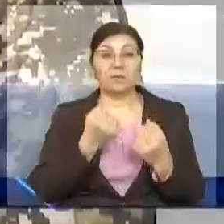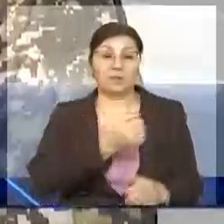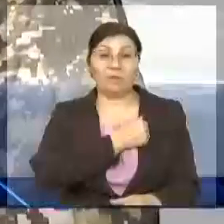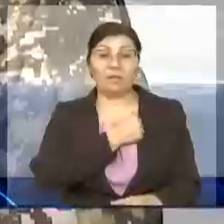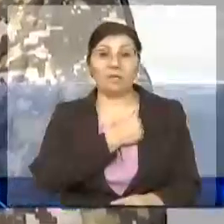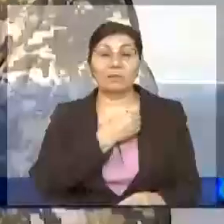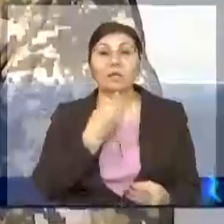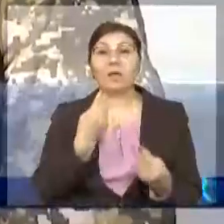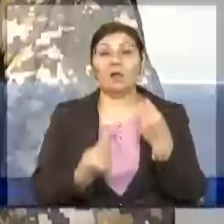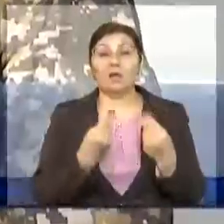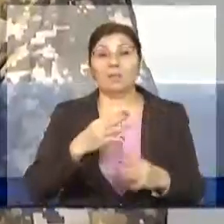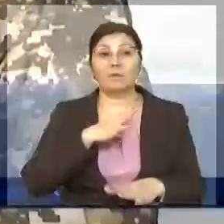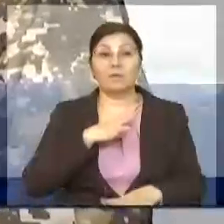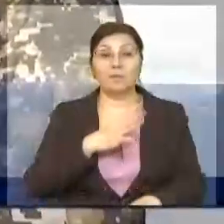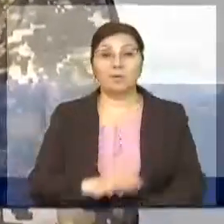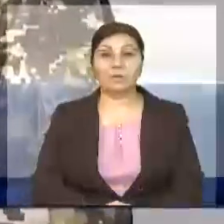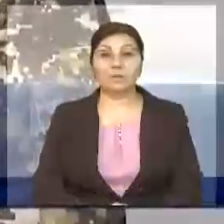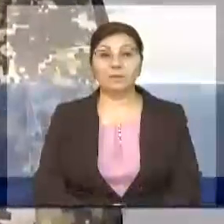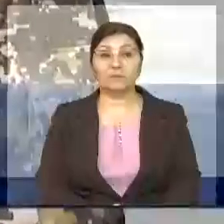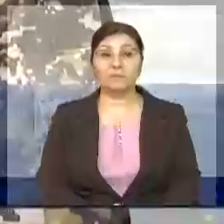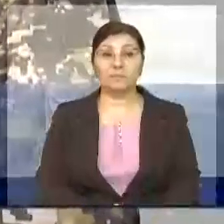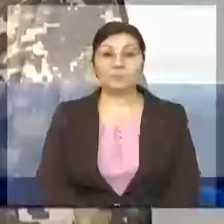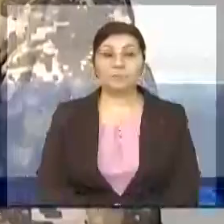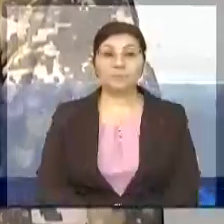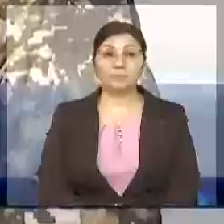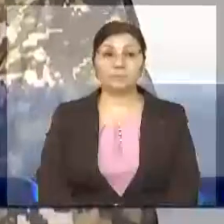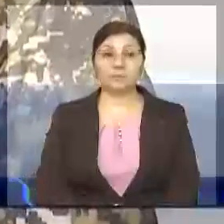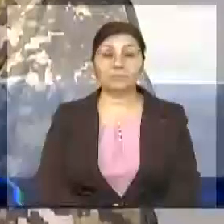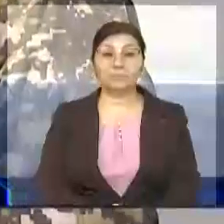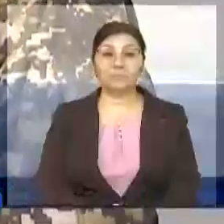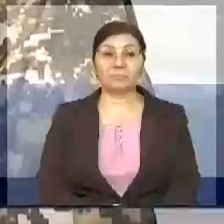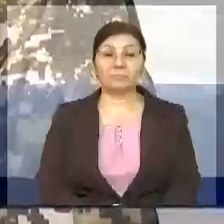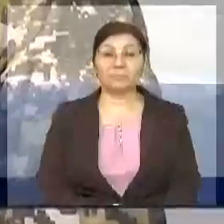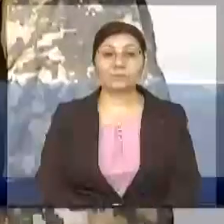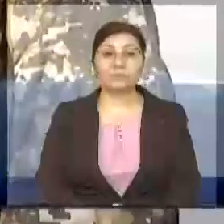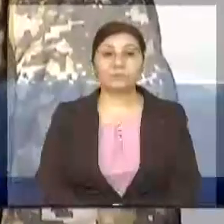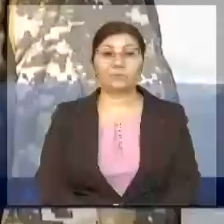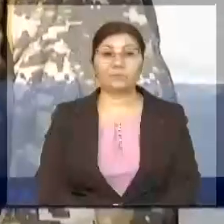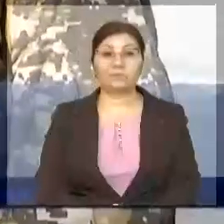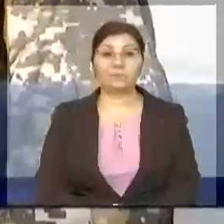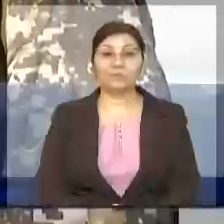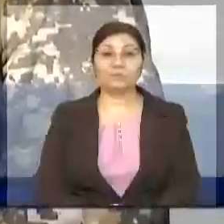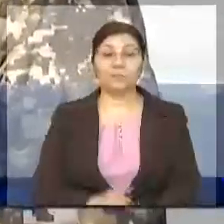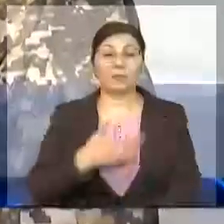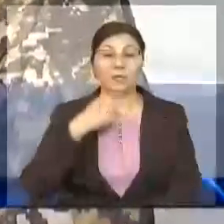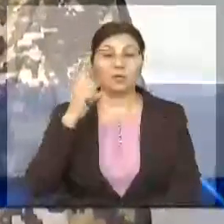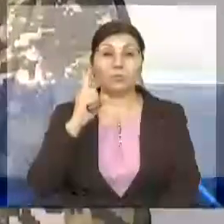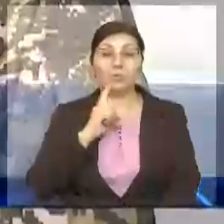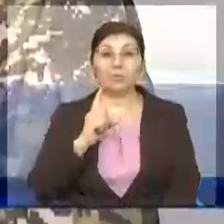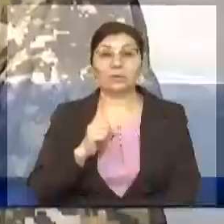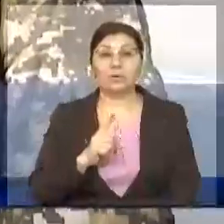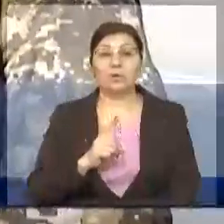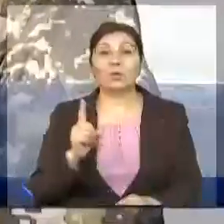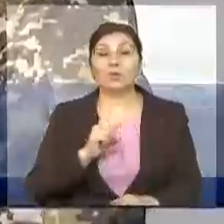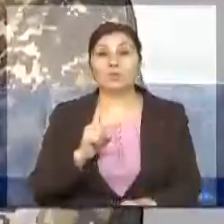и надевание защитного комплекта общевойскового. Какие из них самые сложные? Ну,